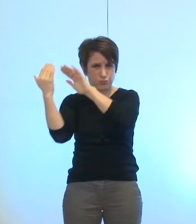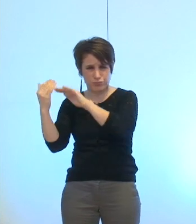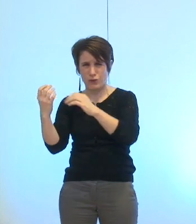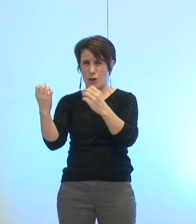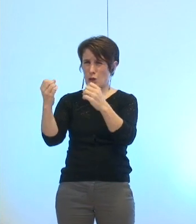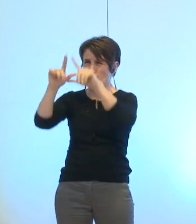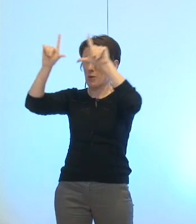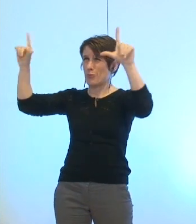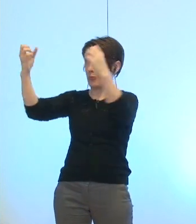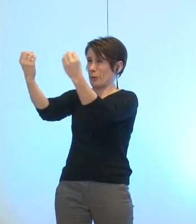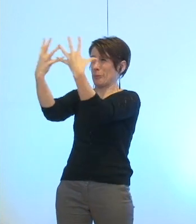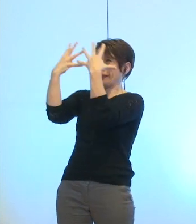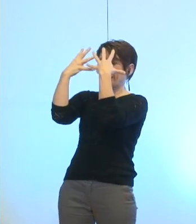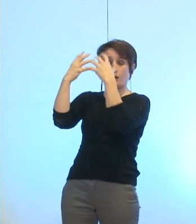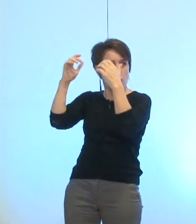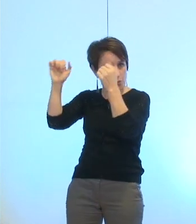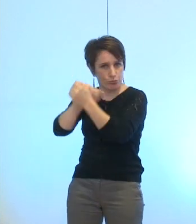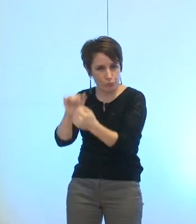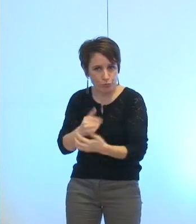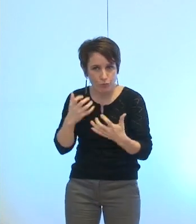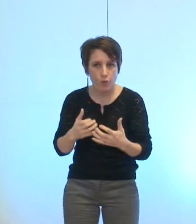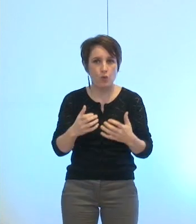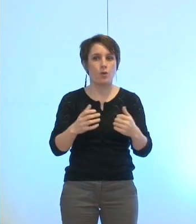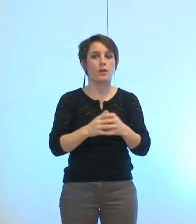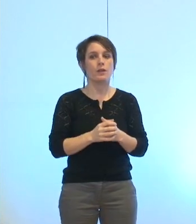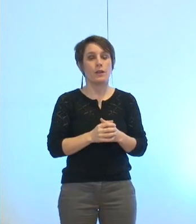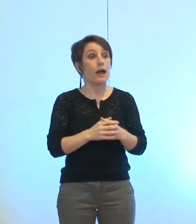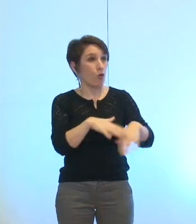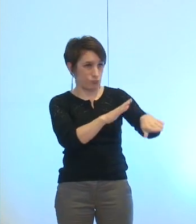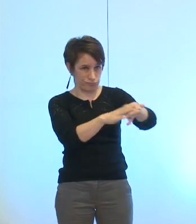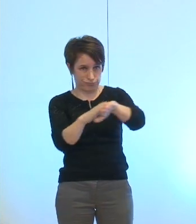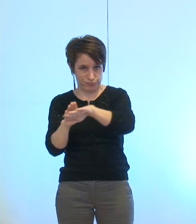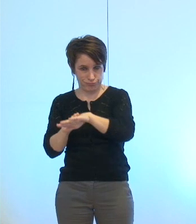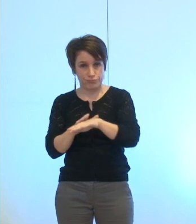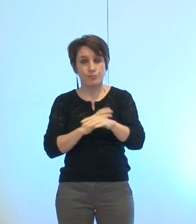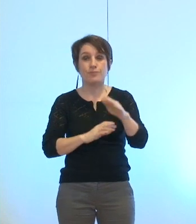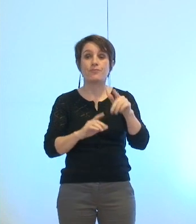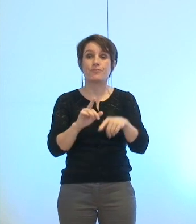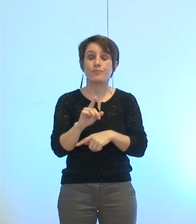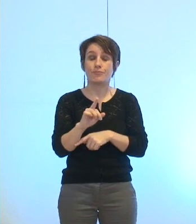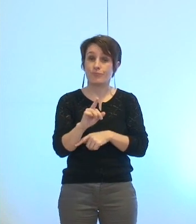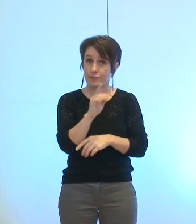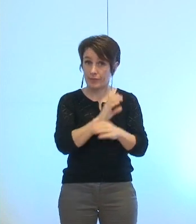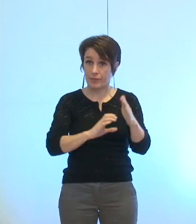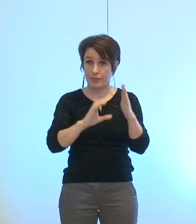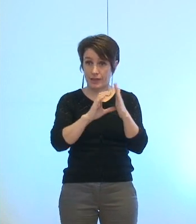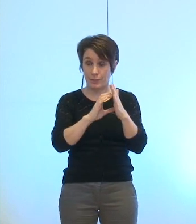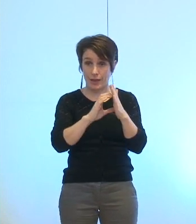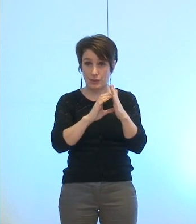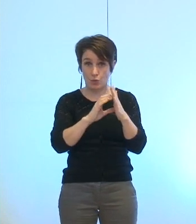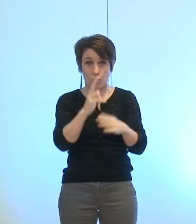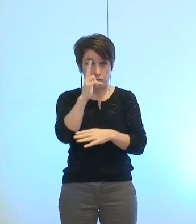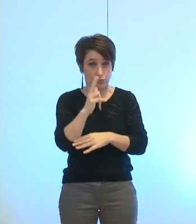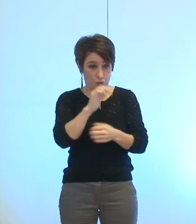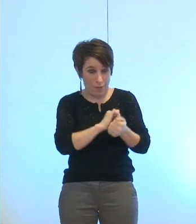interdire les écrans publicitaires peut-être une petite précision sur le fait que cette délibération enfin euh nous lançons la révision là en conseil